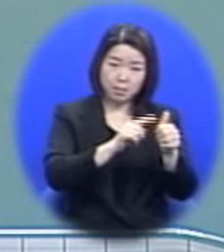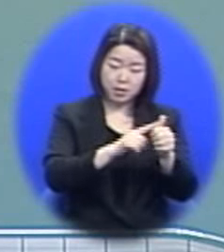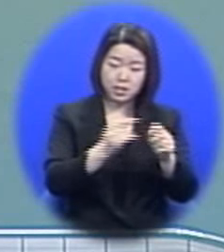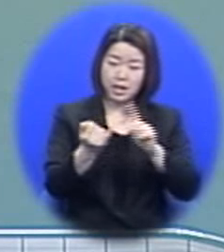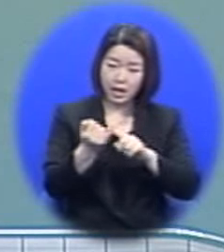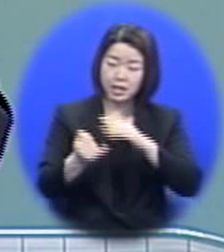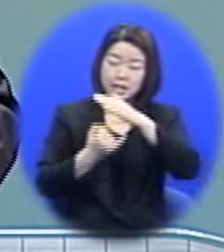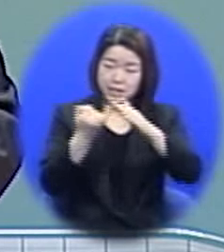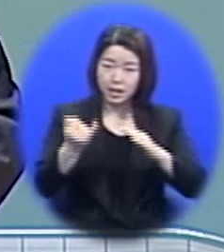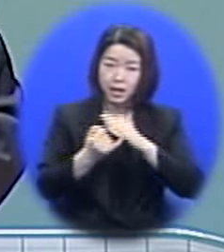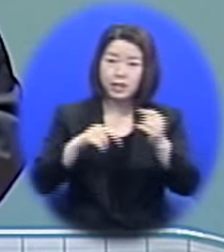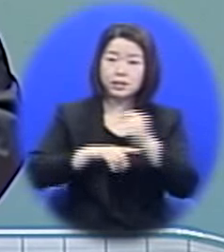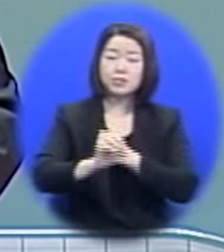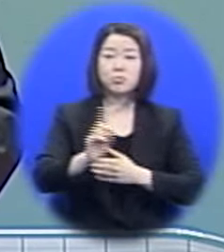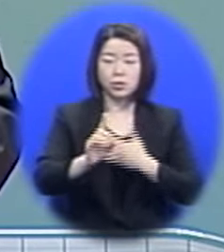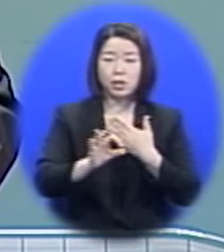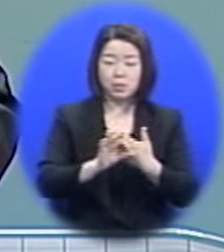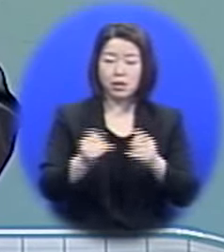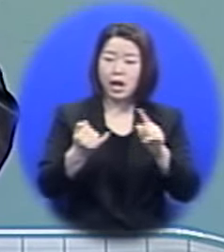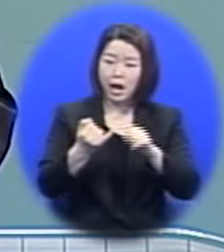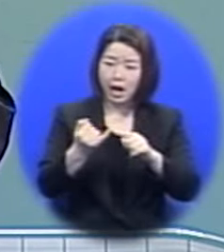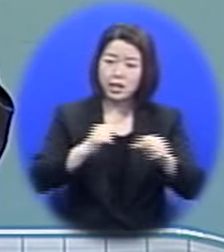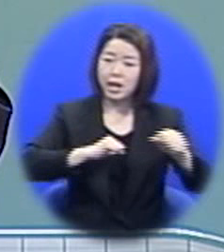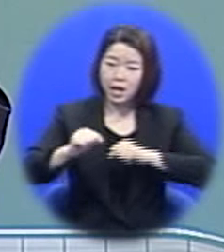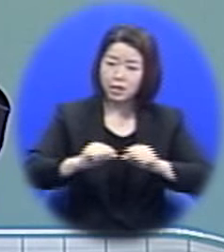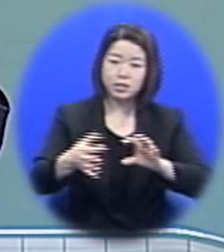것은 아내가 어떻게